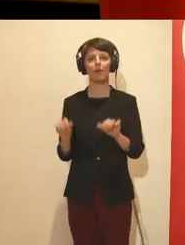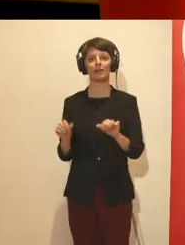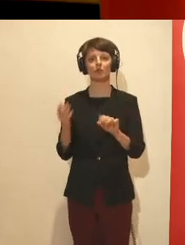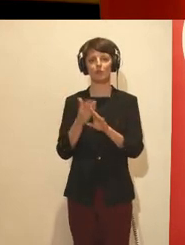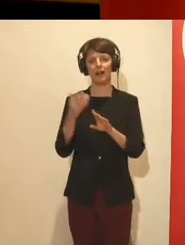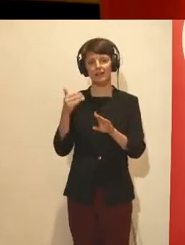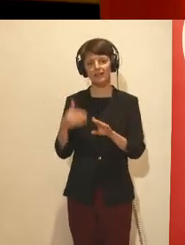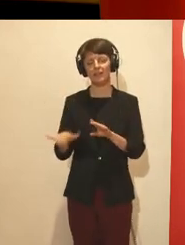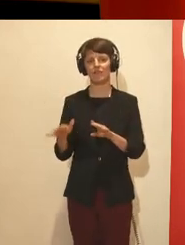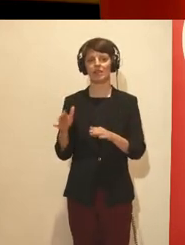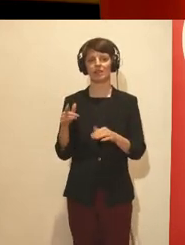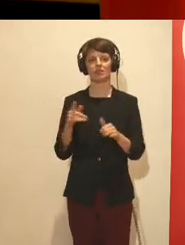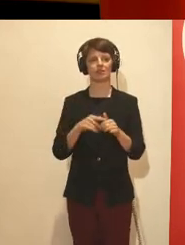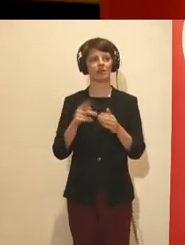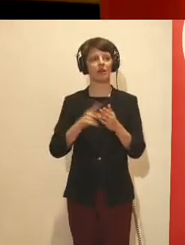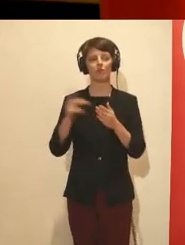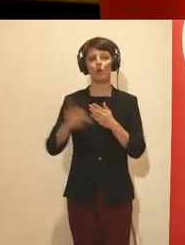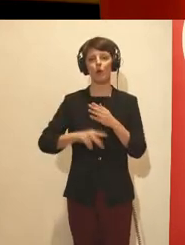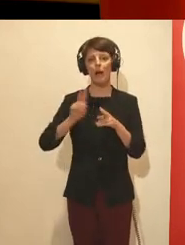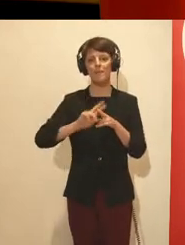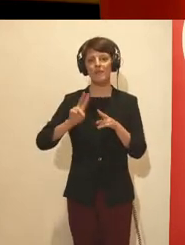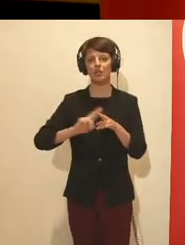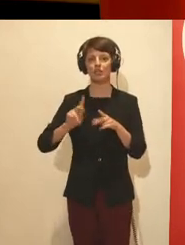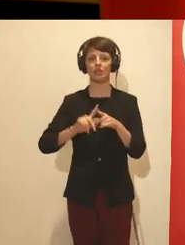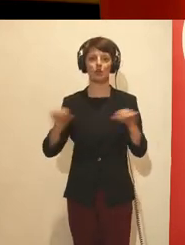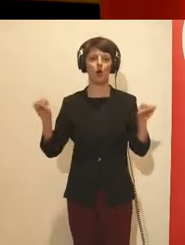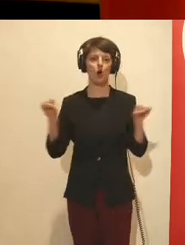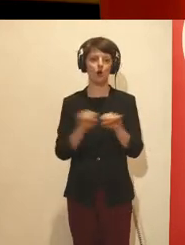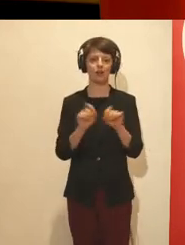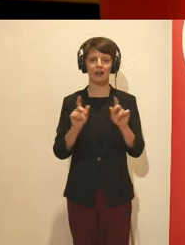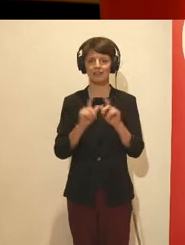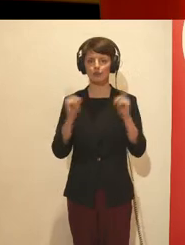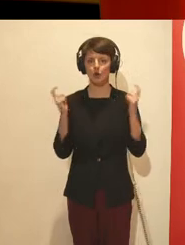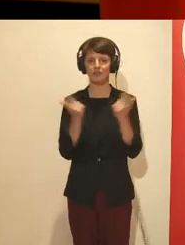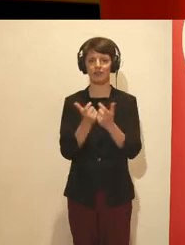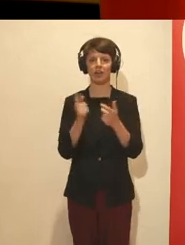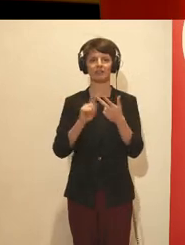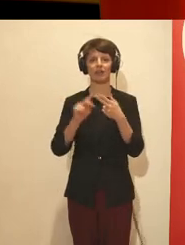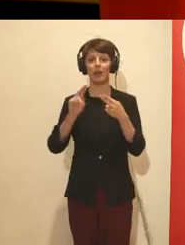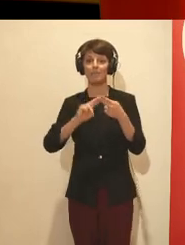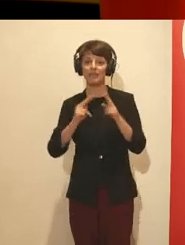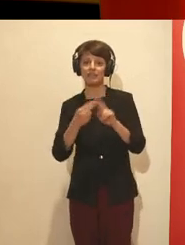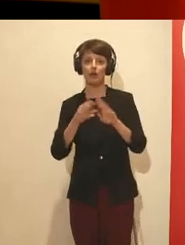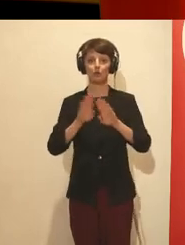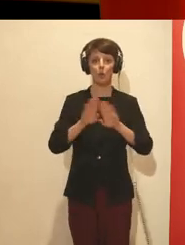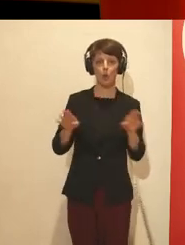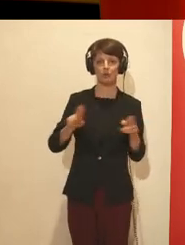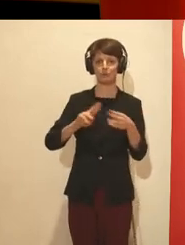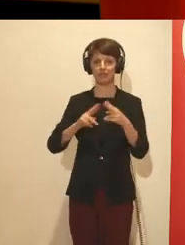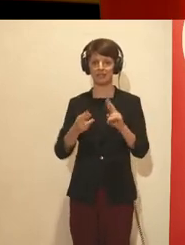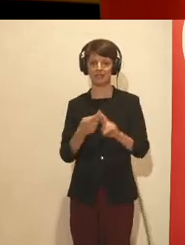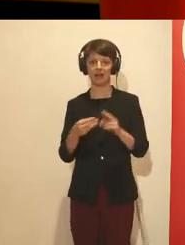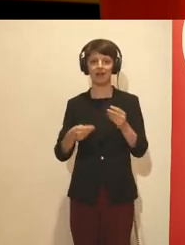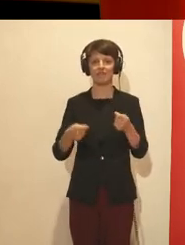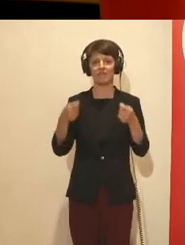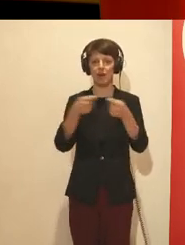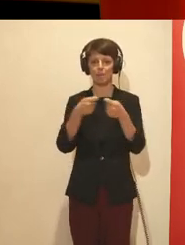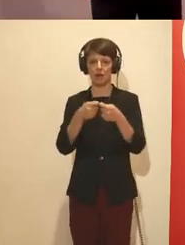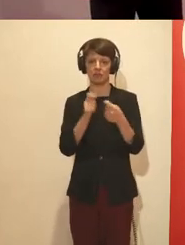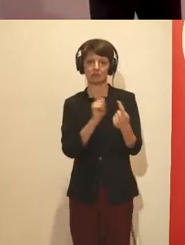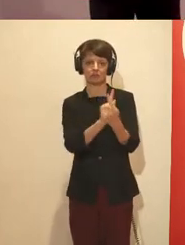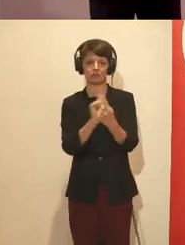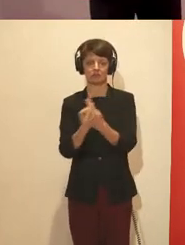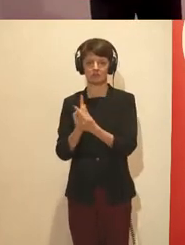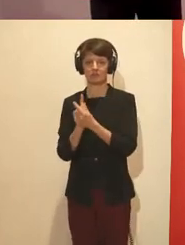hatten programm werkstatt online konferenzen mit mitgliedern mit nichtmitgliedern mit verbänden ich